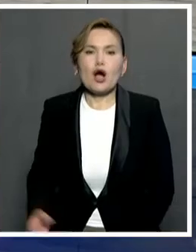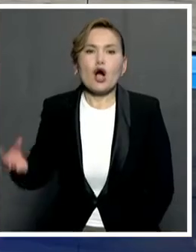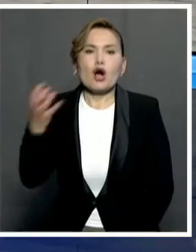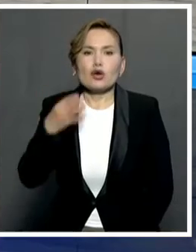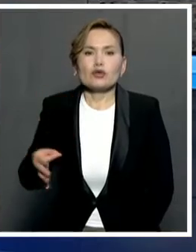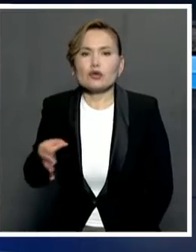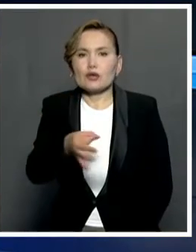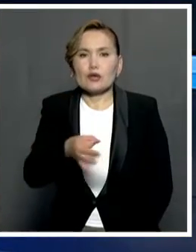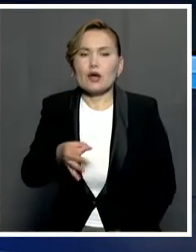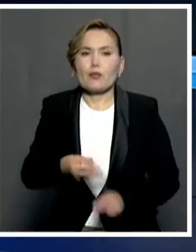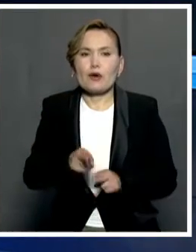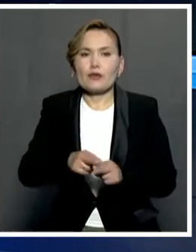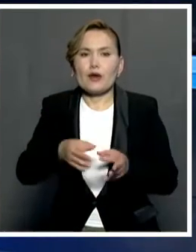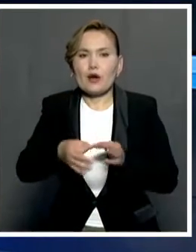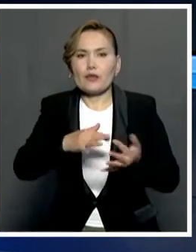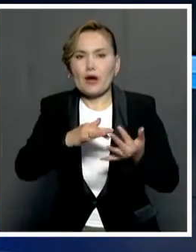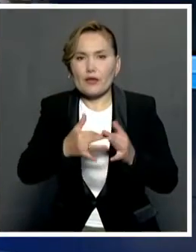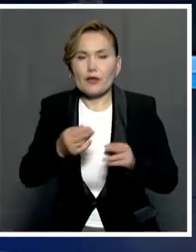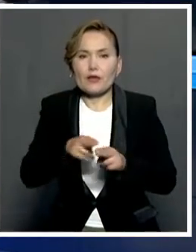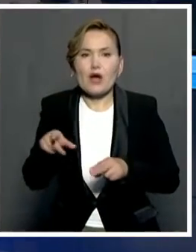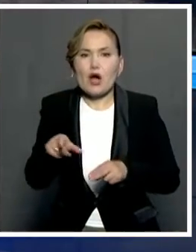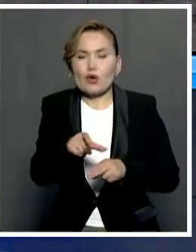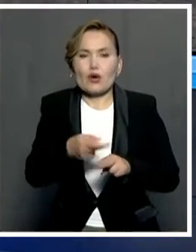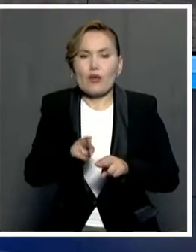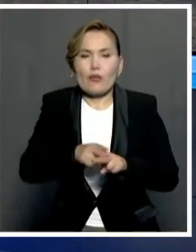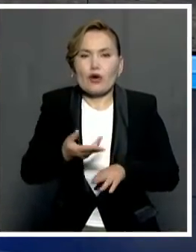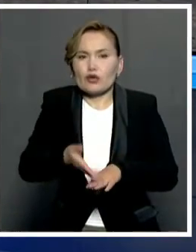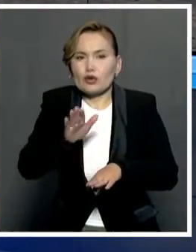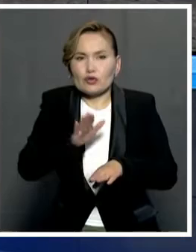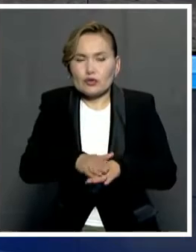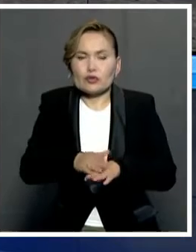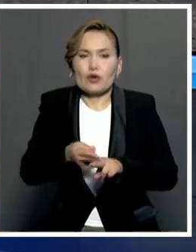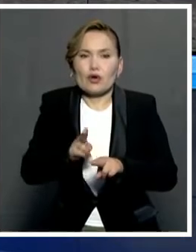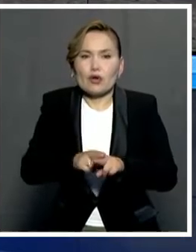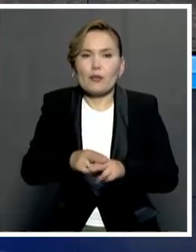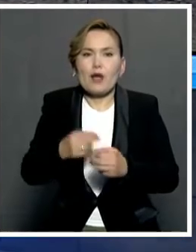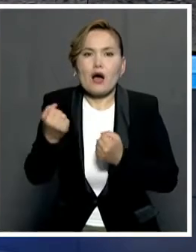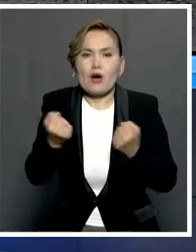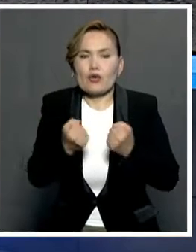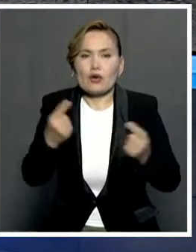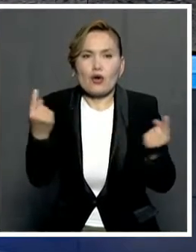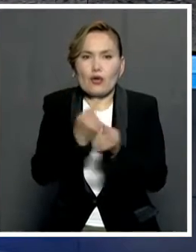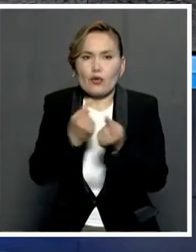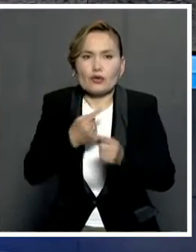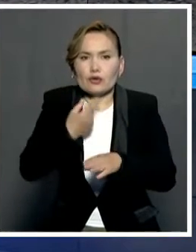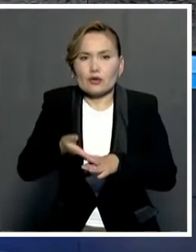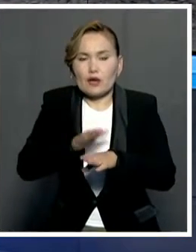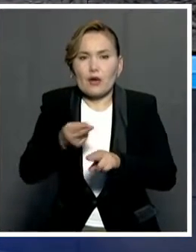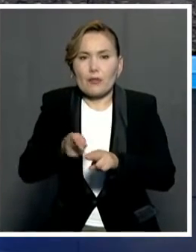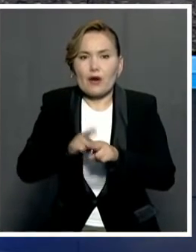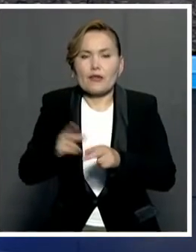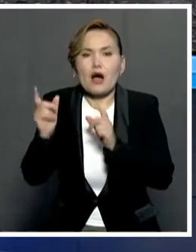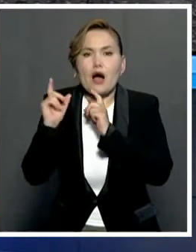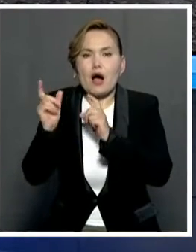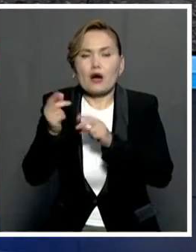Қызылорда облысындағы еңбекші Қосүйінкі ауылдарына баратын жолмен жүру бүгінде тұрғындарға қауіп төндіріп отыр. Қаратаудан қиыршық тас таситын